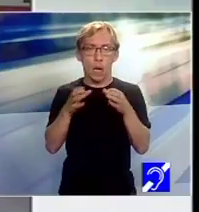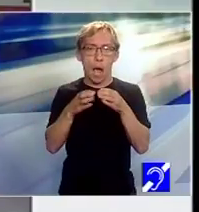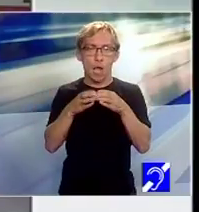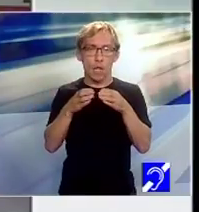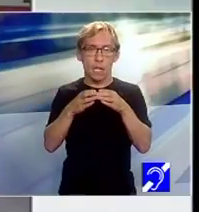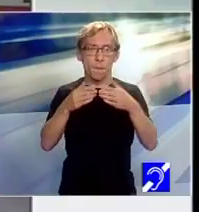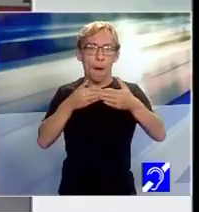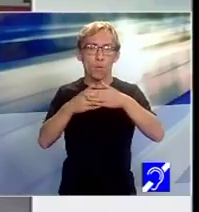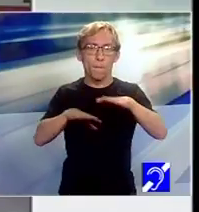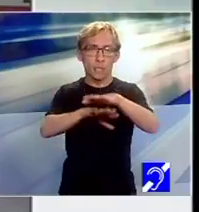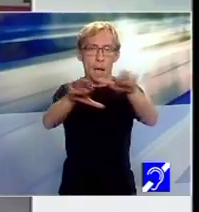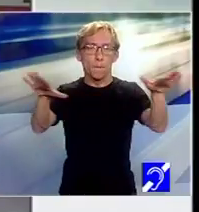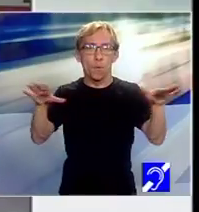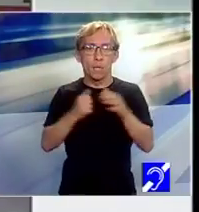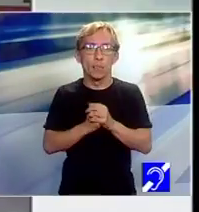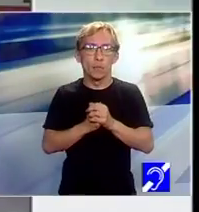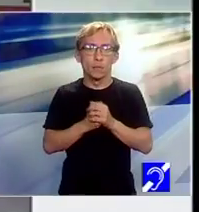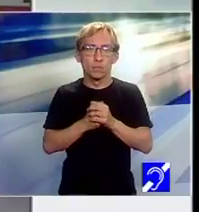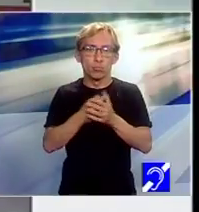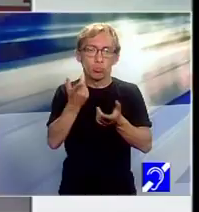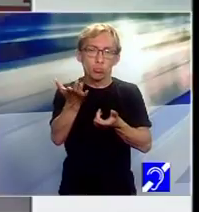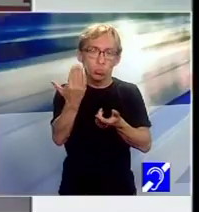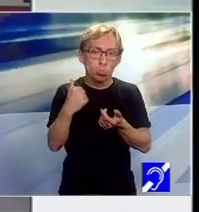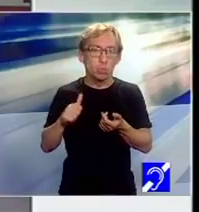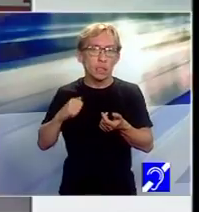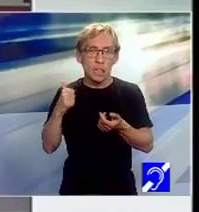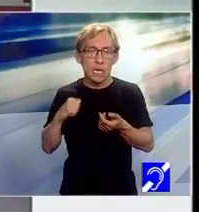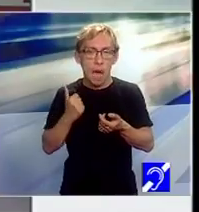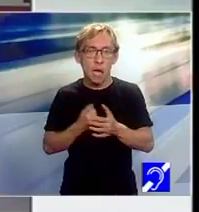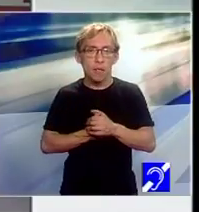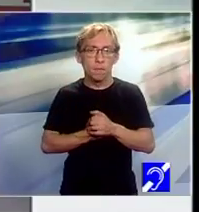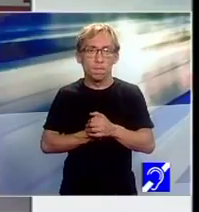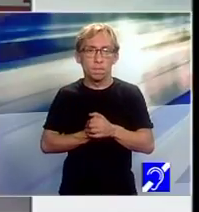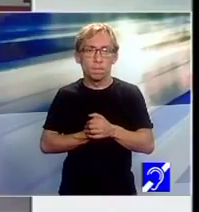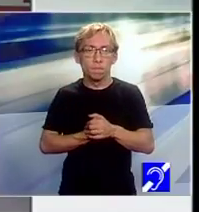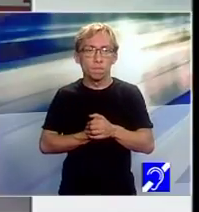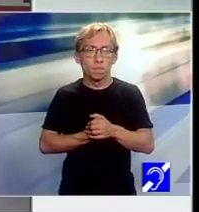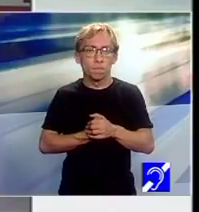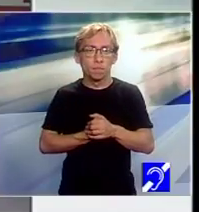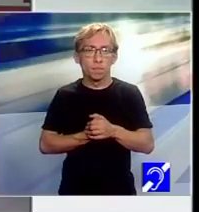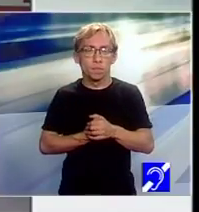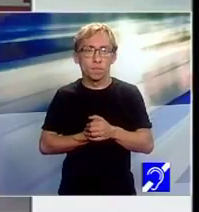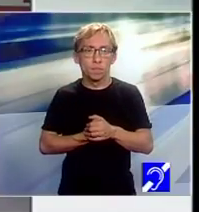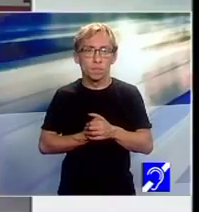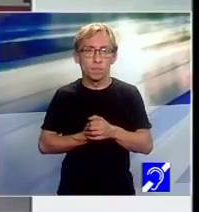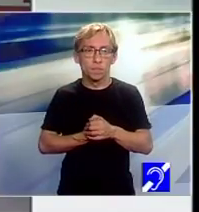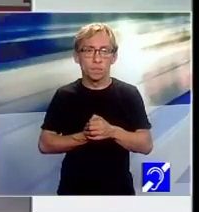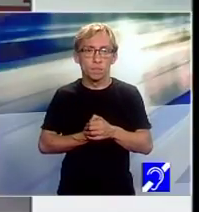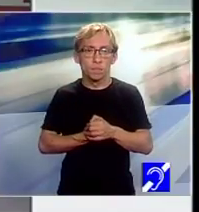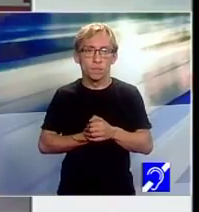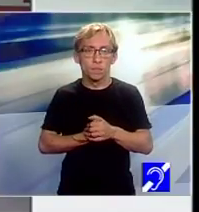îi abordăm pe tineri, sau, nu știu cum să spun, să poate atacăm cu armele lor, sună